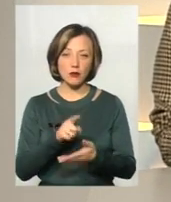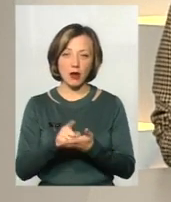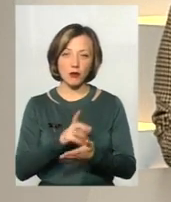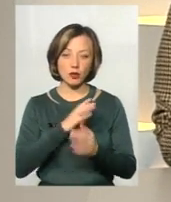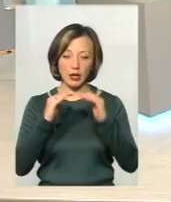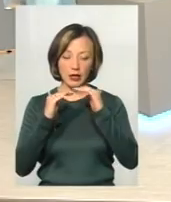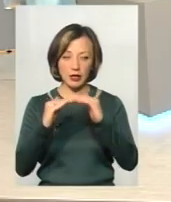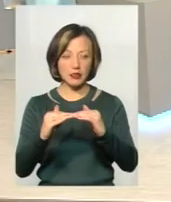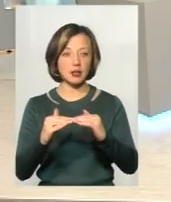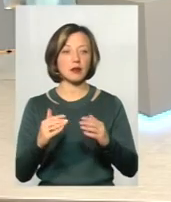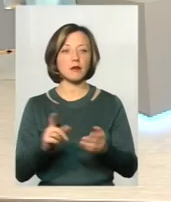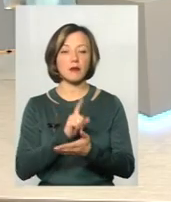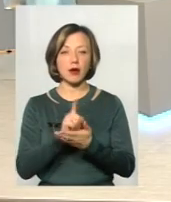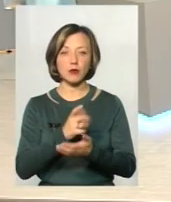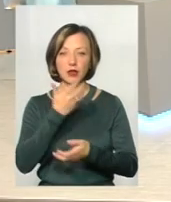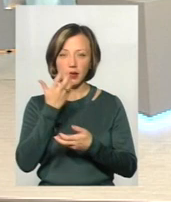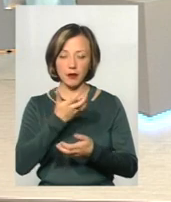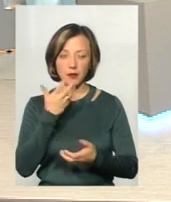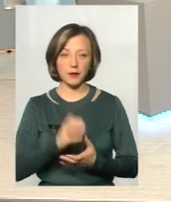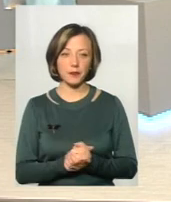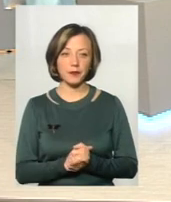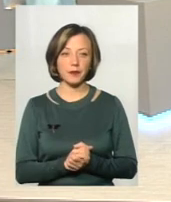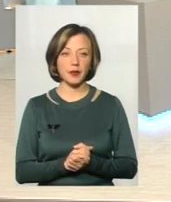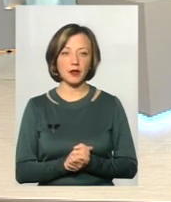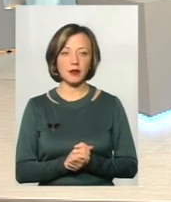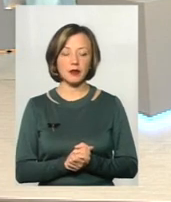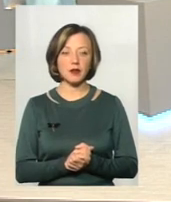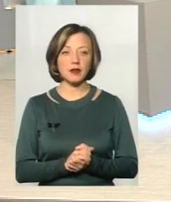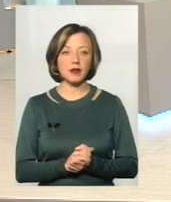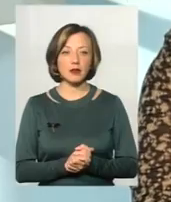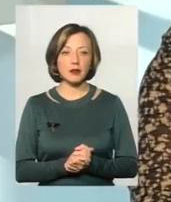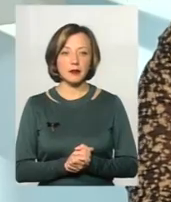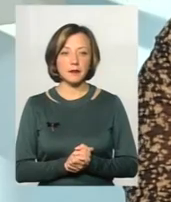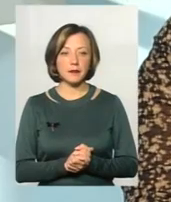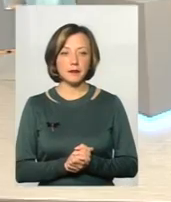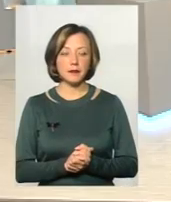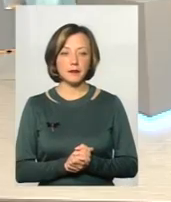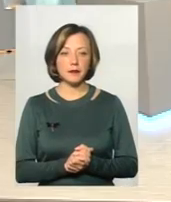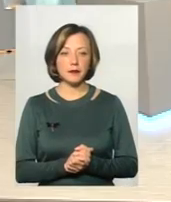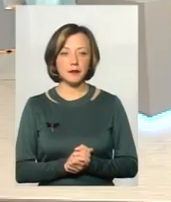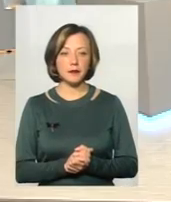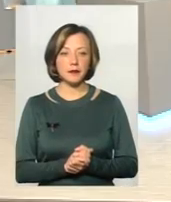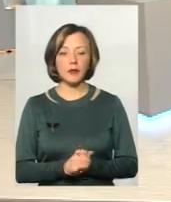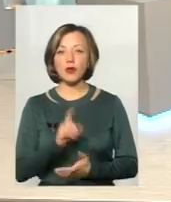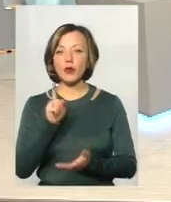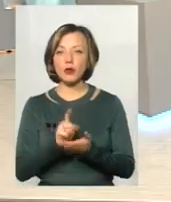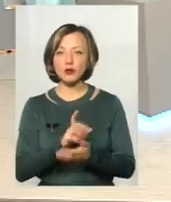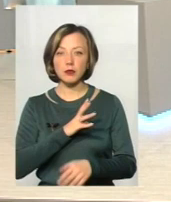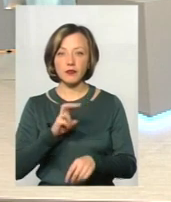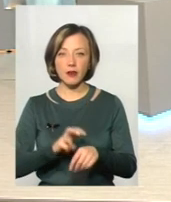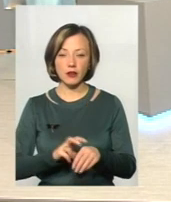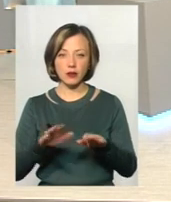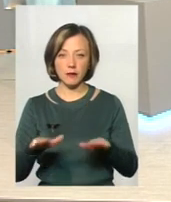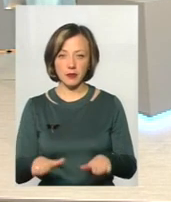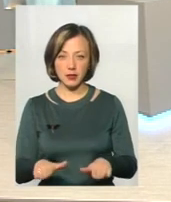бути критий, а що він має бути теплий? Теплий. Вот еще не хватает ветеринар, там должен быть врач, на месте должен